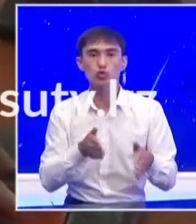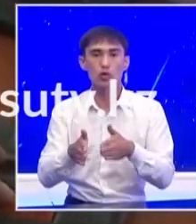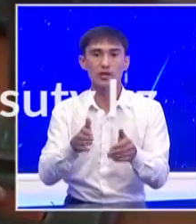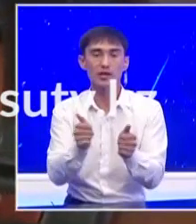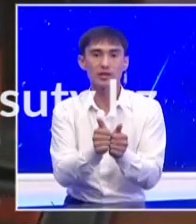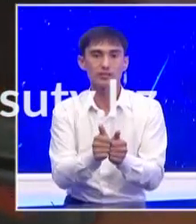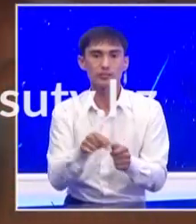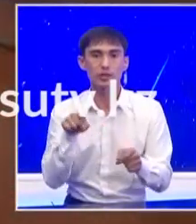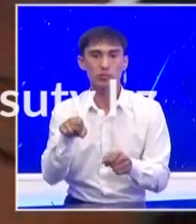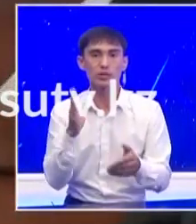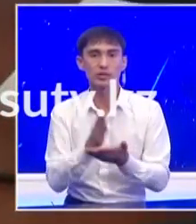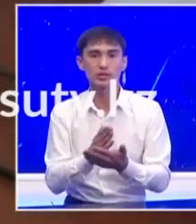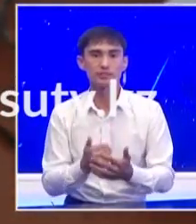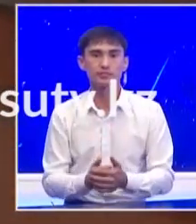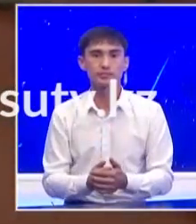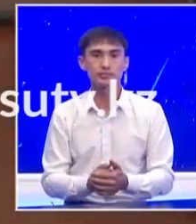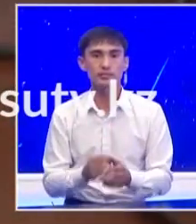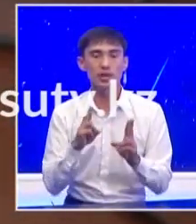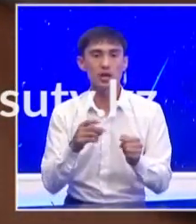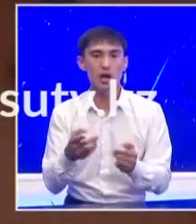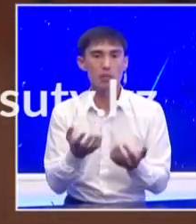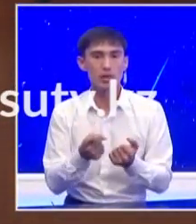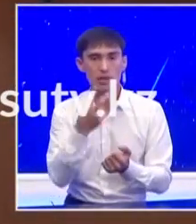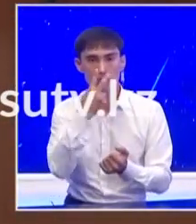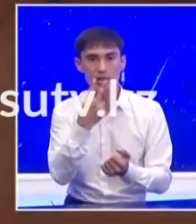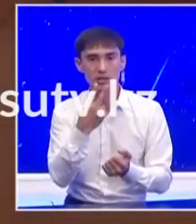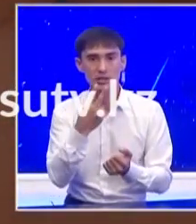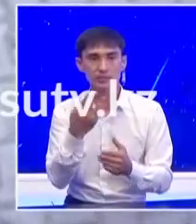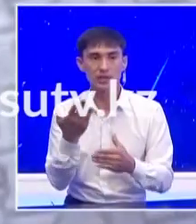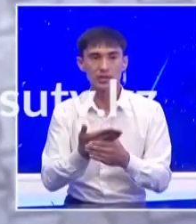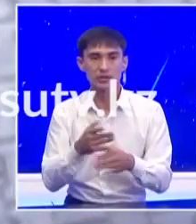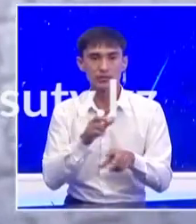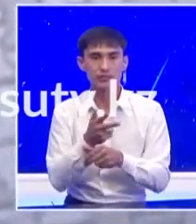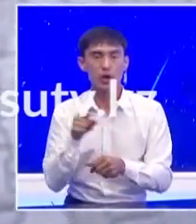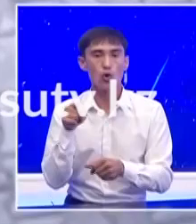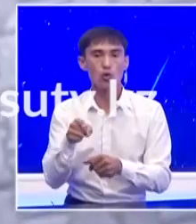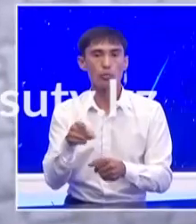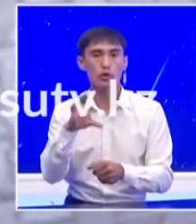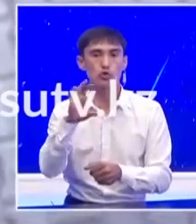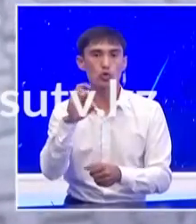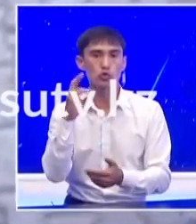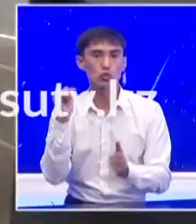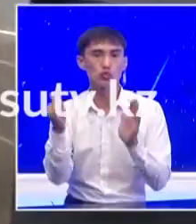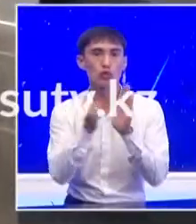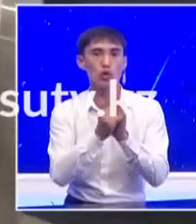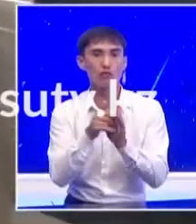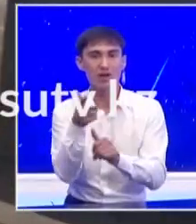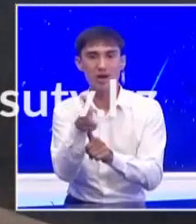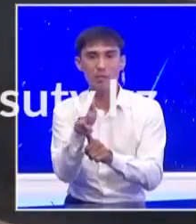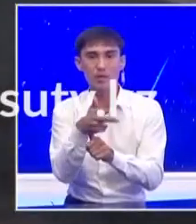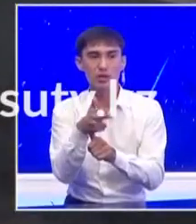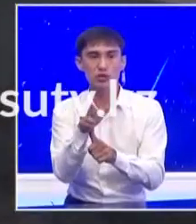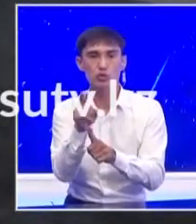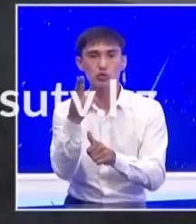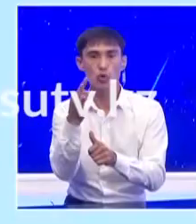проедьте. Бахлау один, как приняли, окажите содействие. Кнопки СОС установлены в видимости камер ЦОУ, что